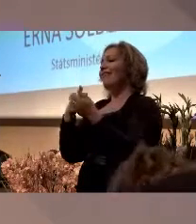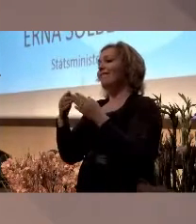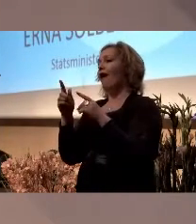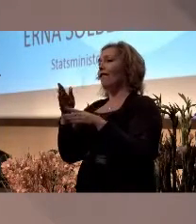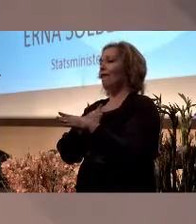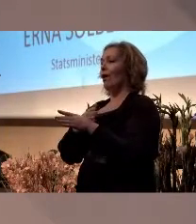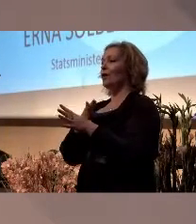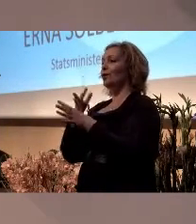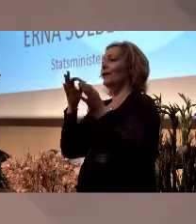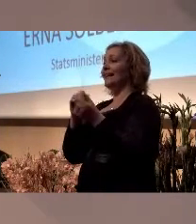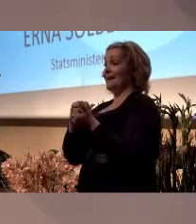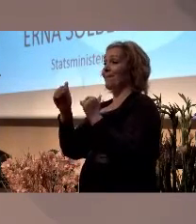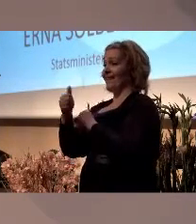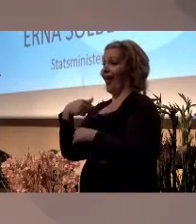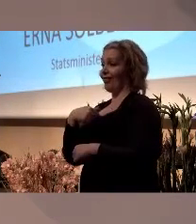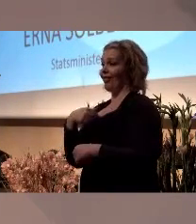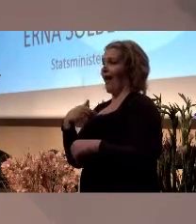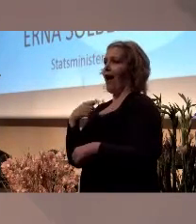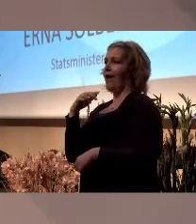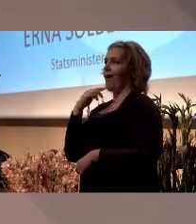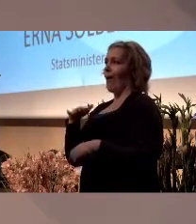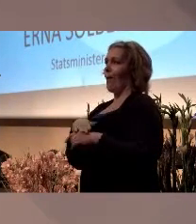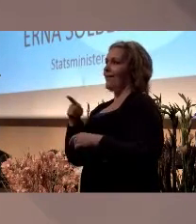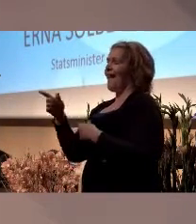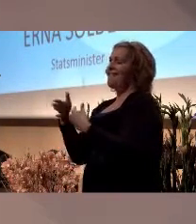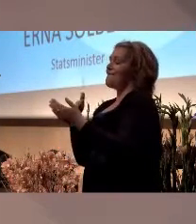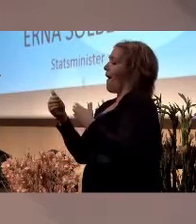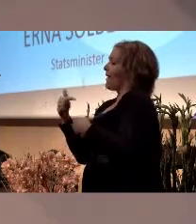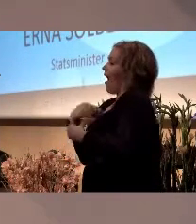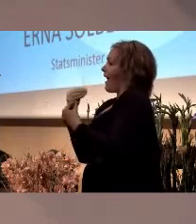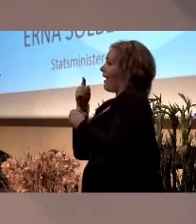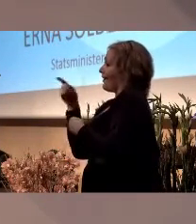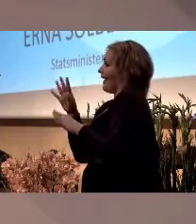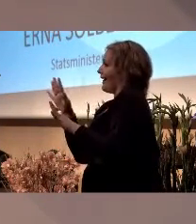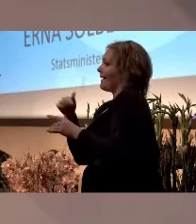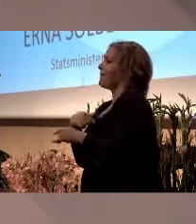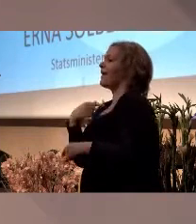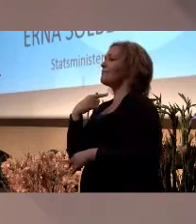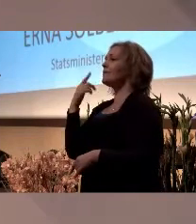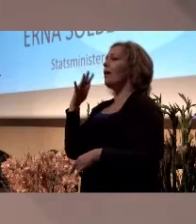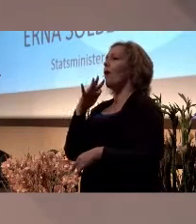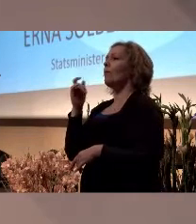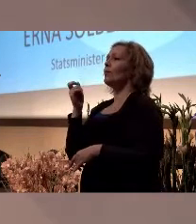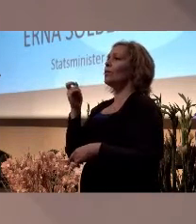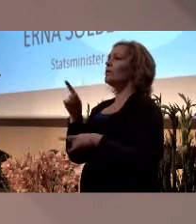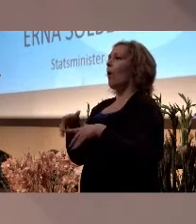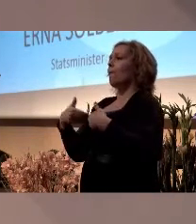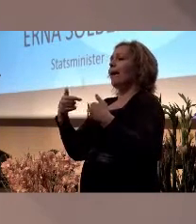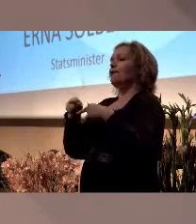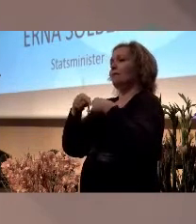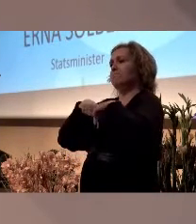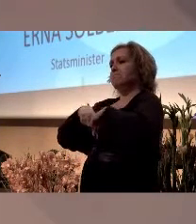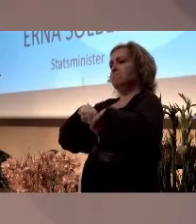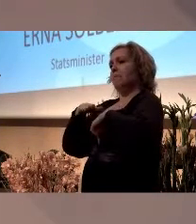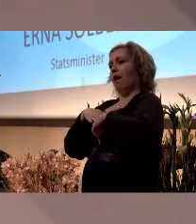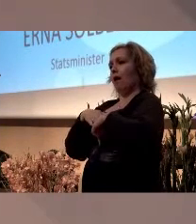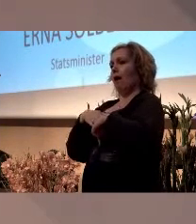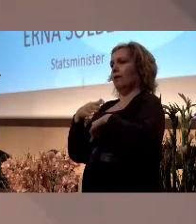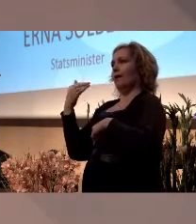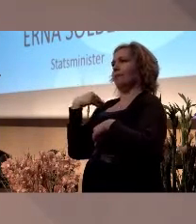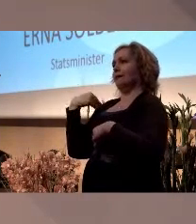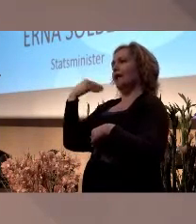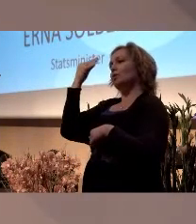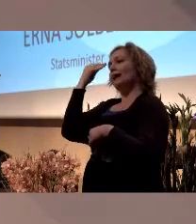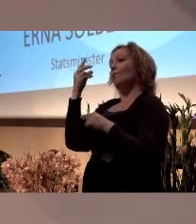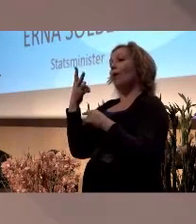stortingsrepresentant. Jeg har ikke tenkt å snakke noe om det faglige jeg lærte på det. Jeg har tenkt å snakke noe om en opplevelse som sitter igjen fra da jeg studerte dette